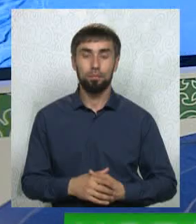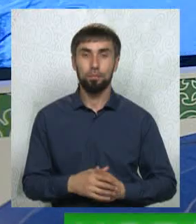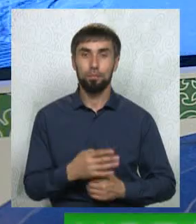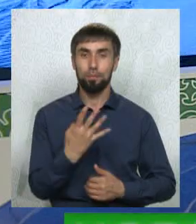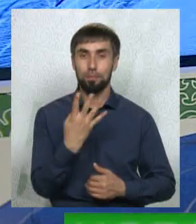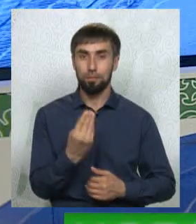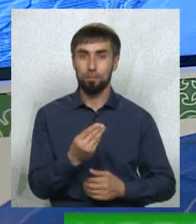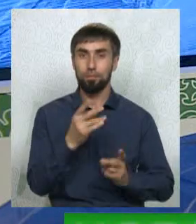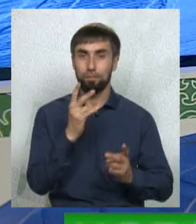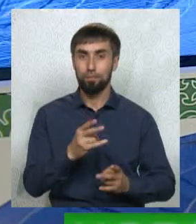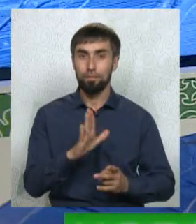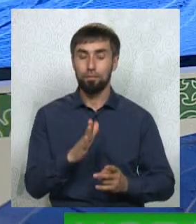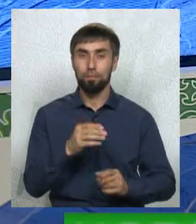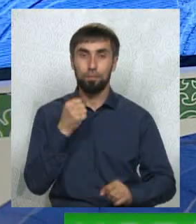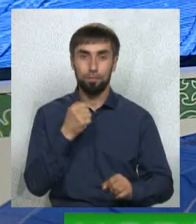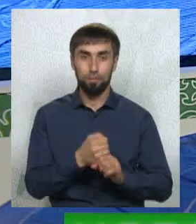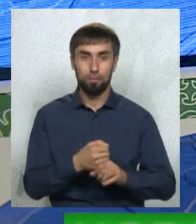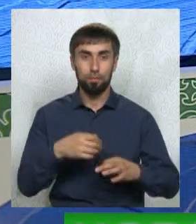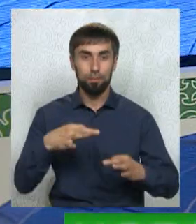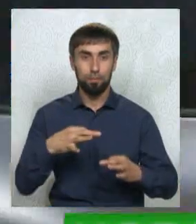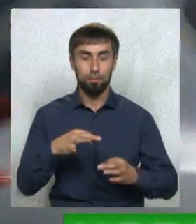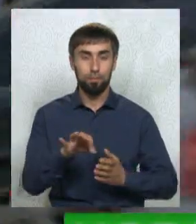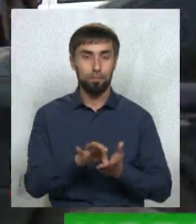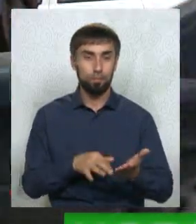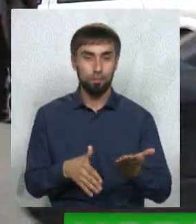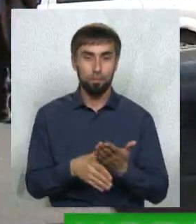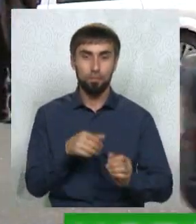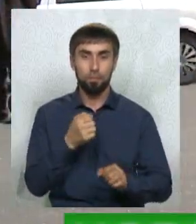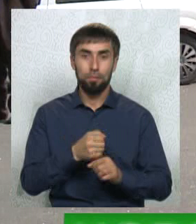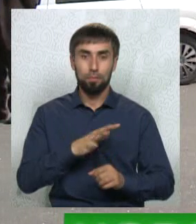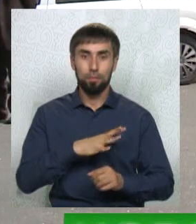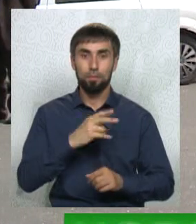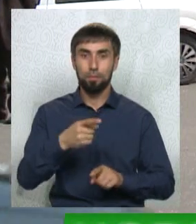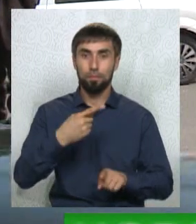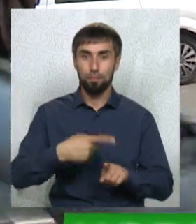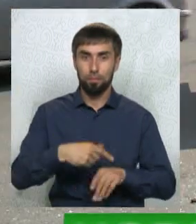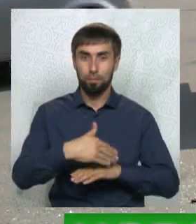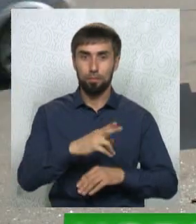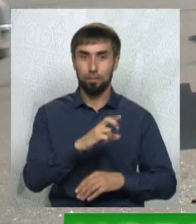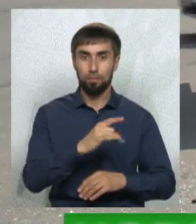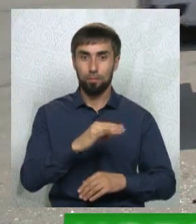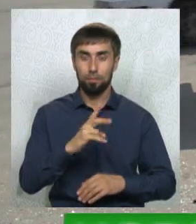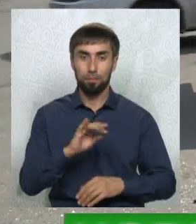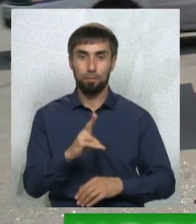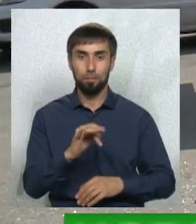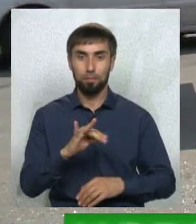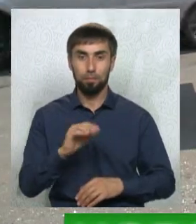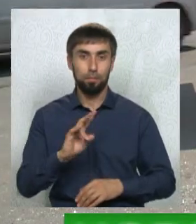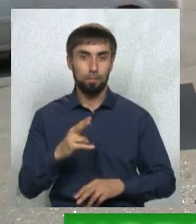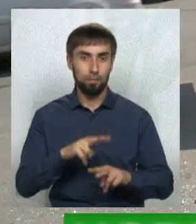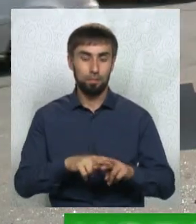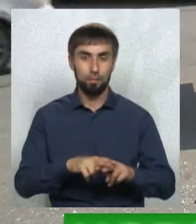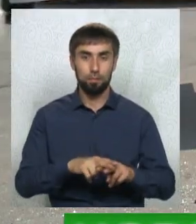4 человека пострадали в результате ДТП с машиной скорой помощи. Авария произошла на пересечении улиц Базоркина и Картоева в Назрани